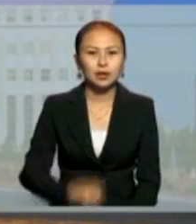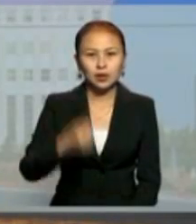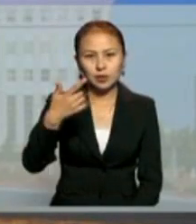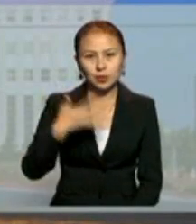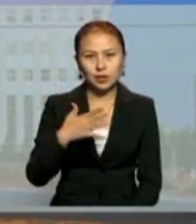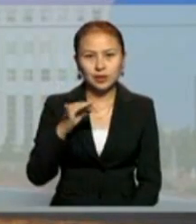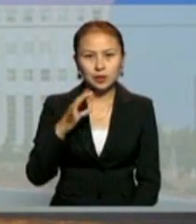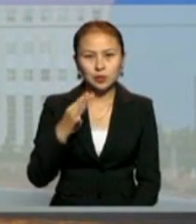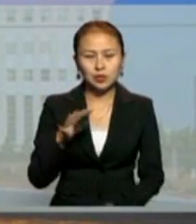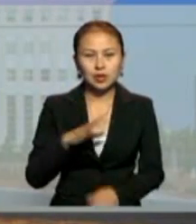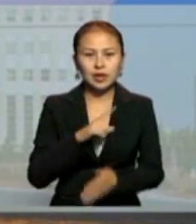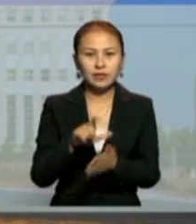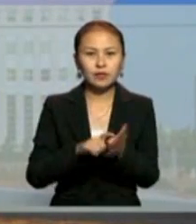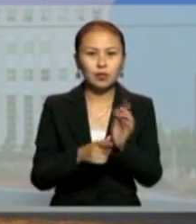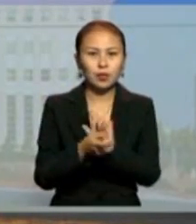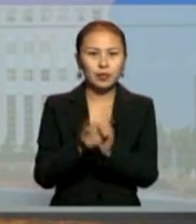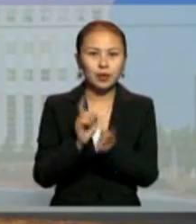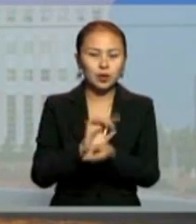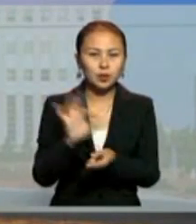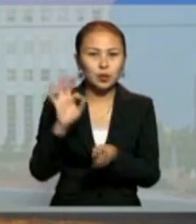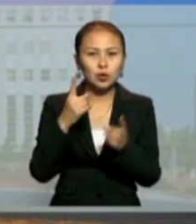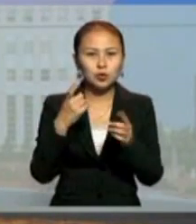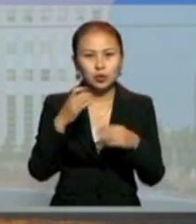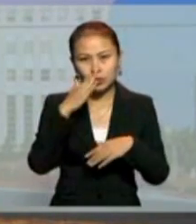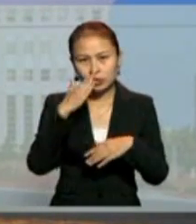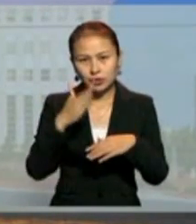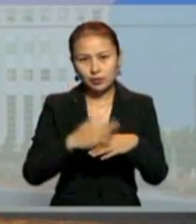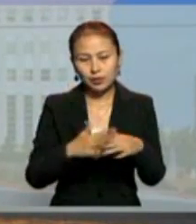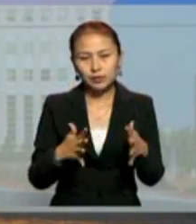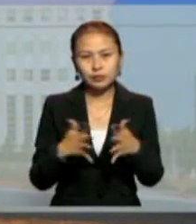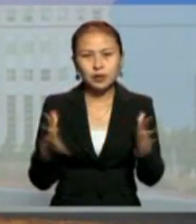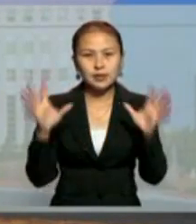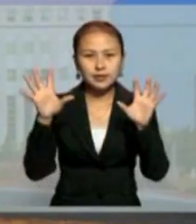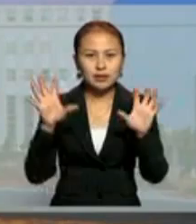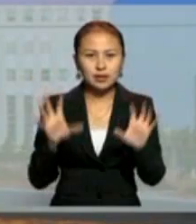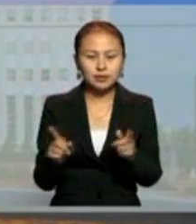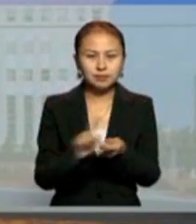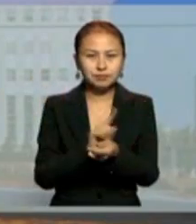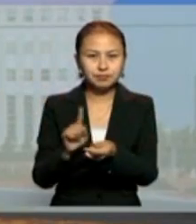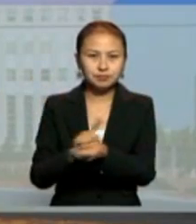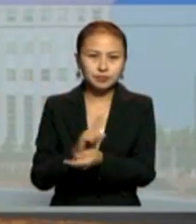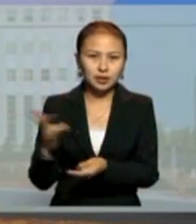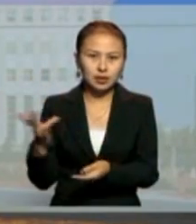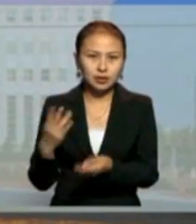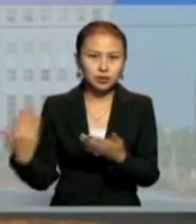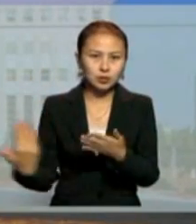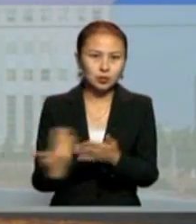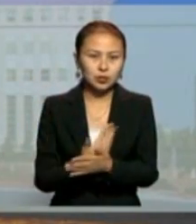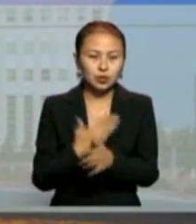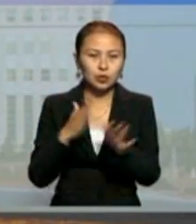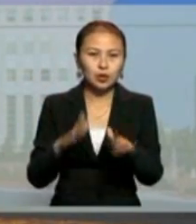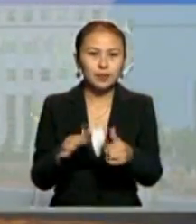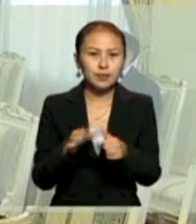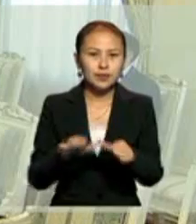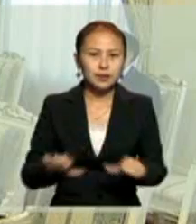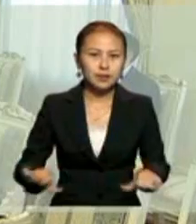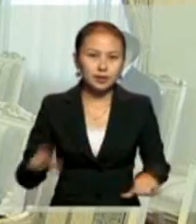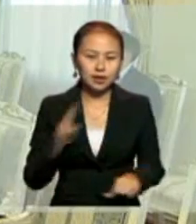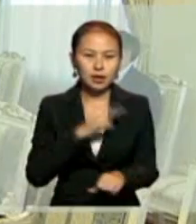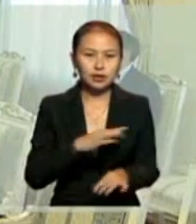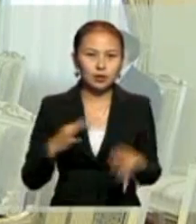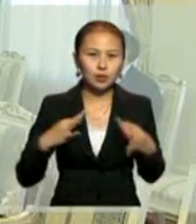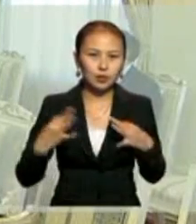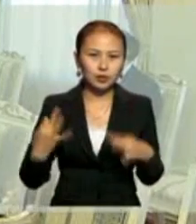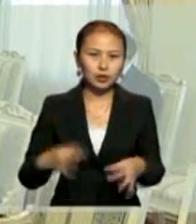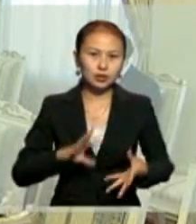Біз институционалдық реформаны жүзеге асыру үшін 100-ден астам заңдарға өзгертулер енгізу керек. Жаңғырту жөндегі ұлттық комиссия